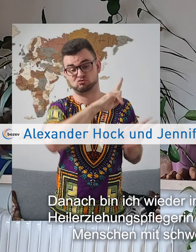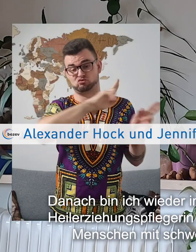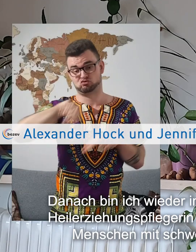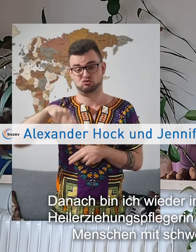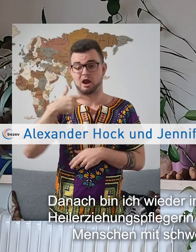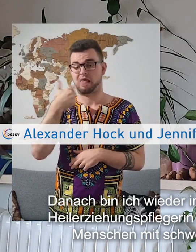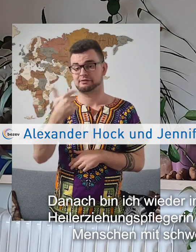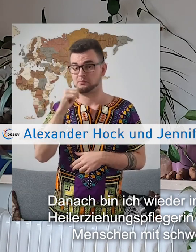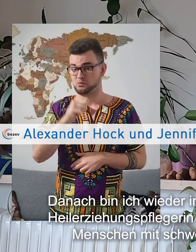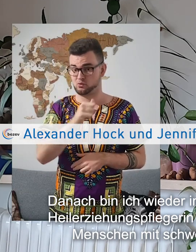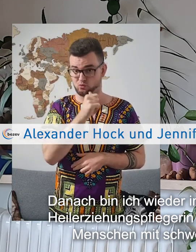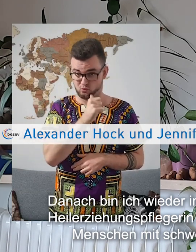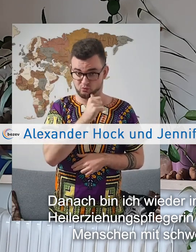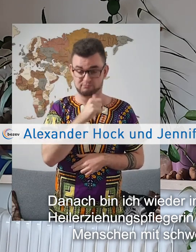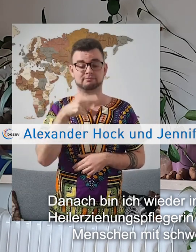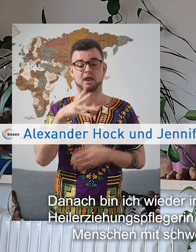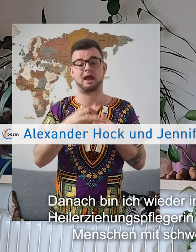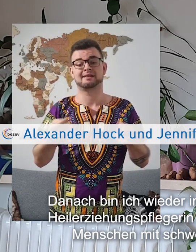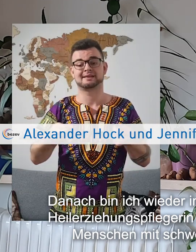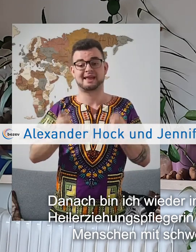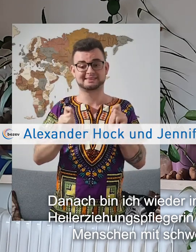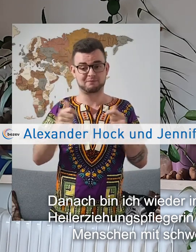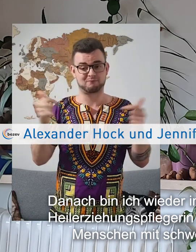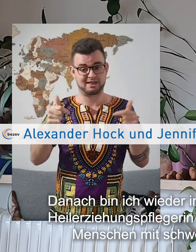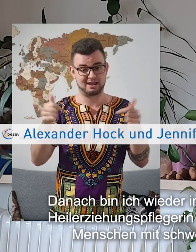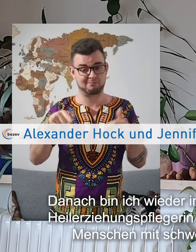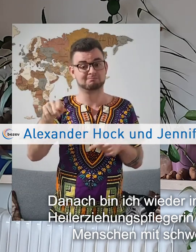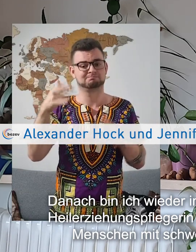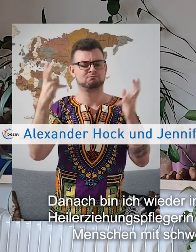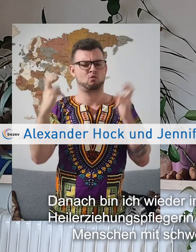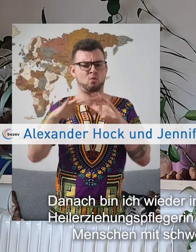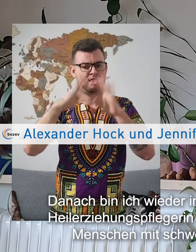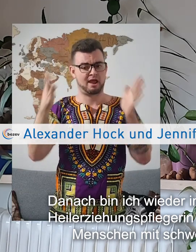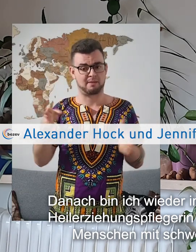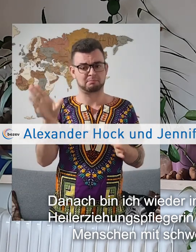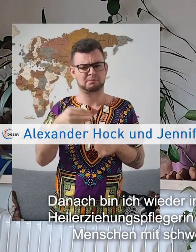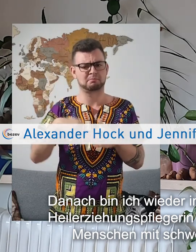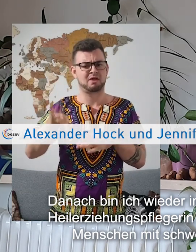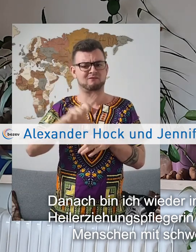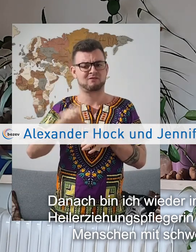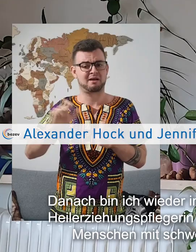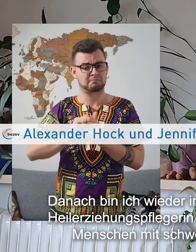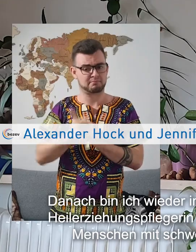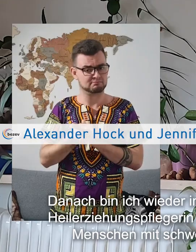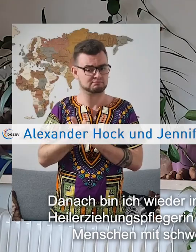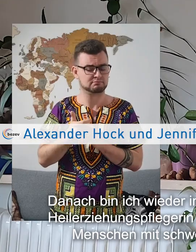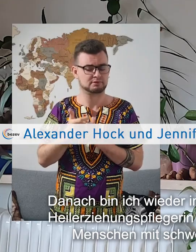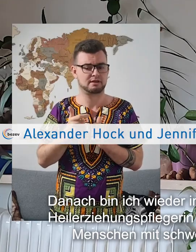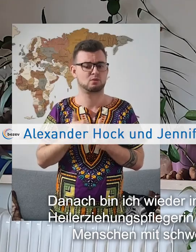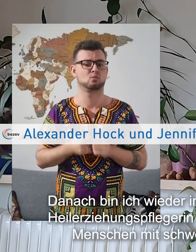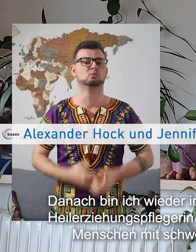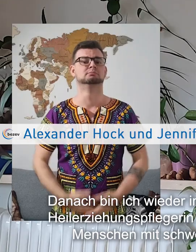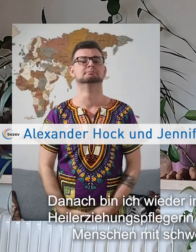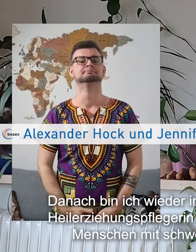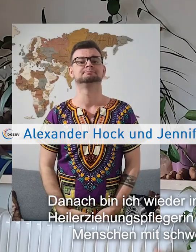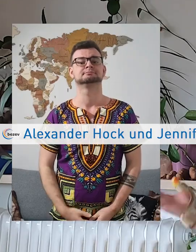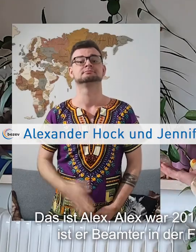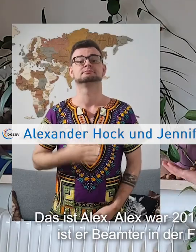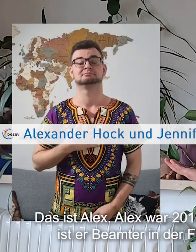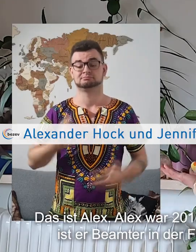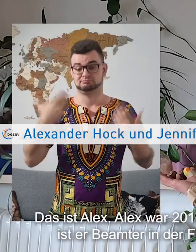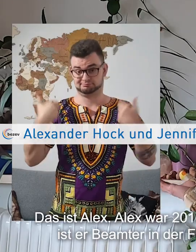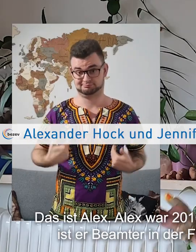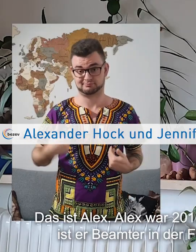Danach bin ich wieder in meinen alten Beruf zurück. Ich bin Heilertziehungspflegerin und arbeite in einem Wohnheim für Menschen mit schwerer und mehrfach Behinderung.